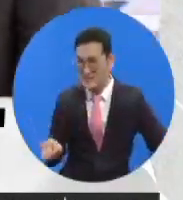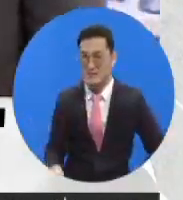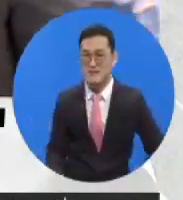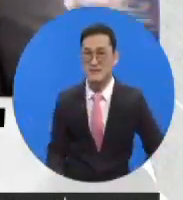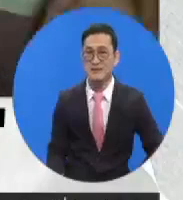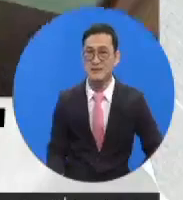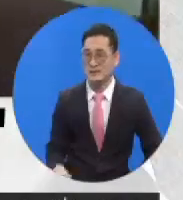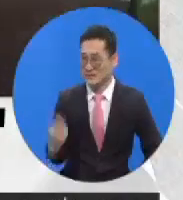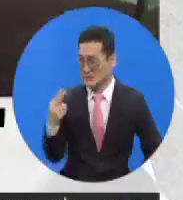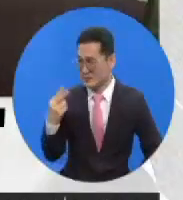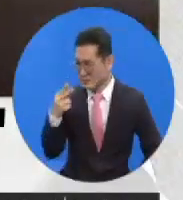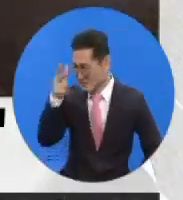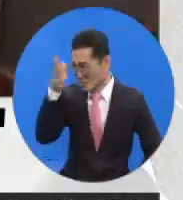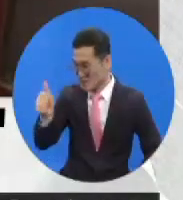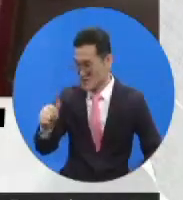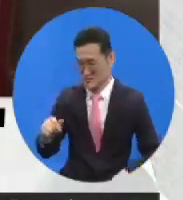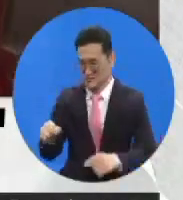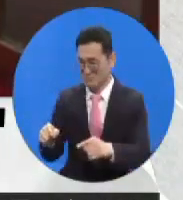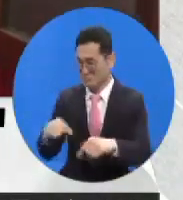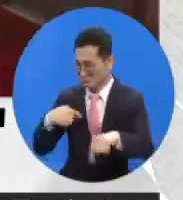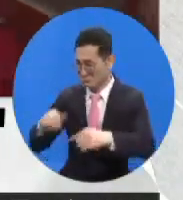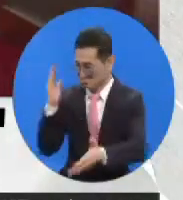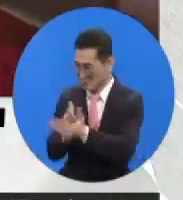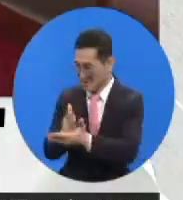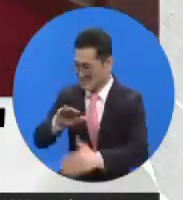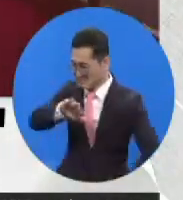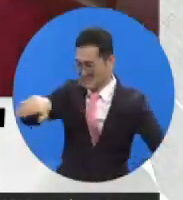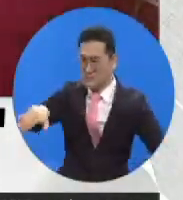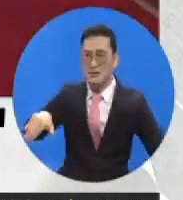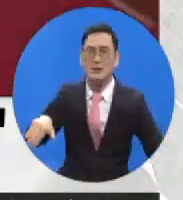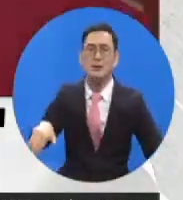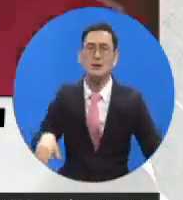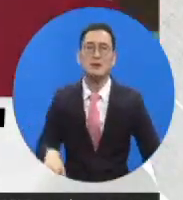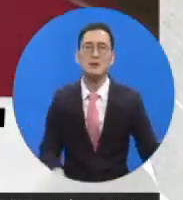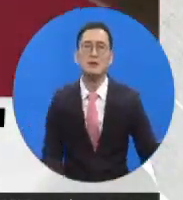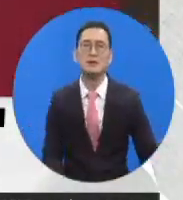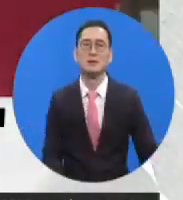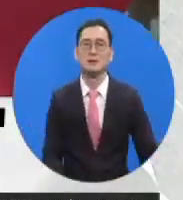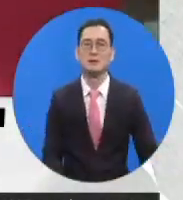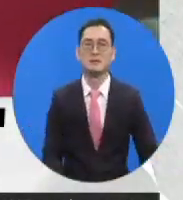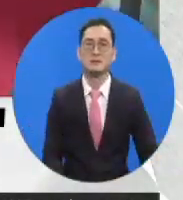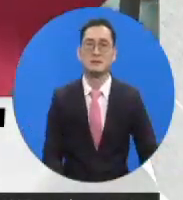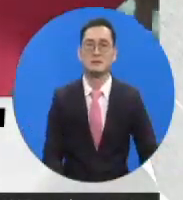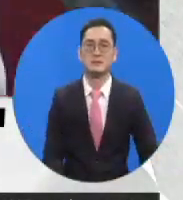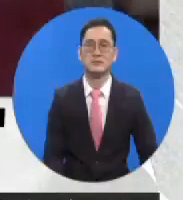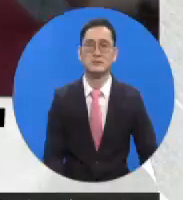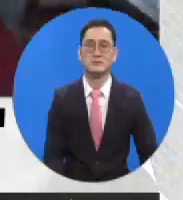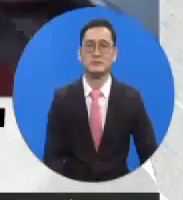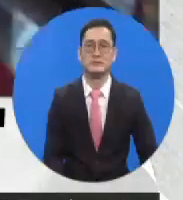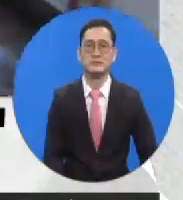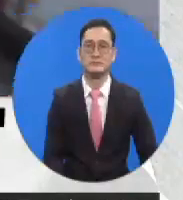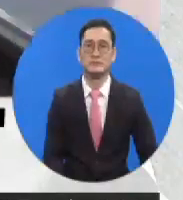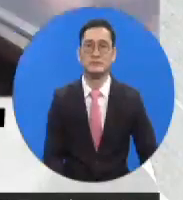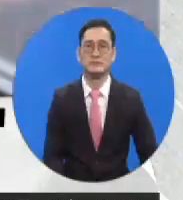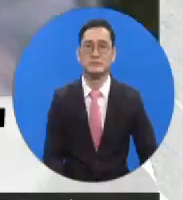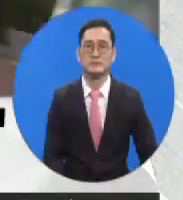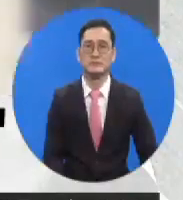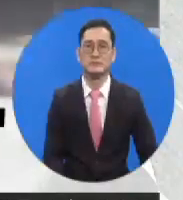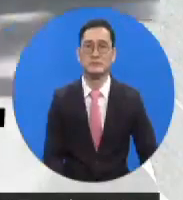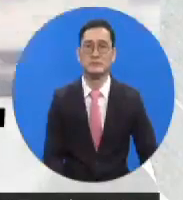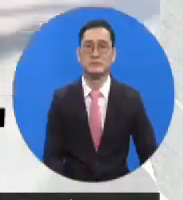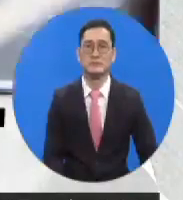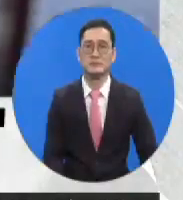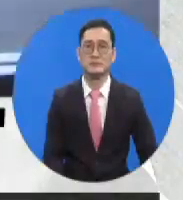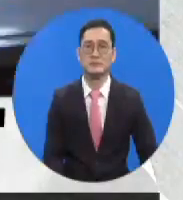법무부와 대검 감찰부에 그 부분을 다시 한번 감찰할 지시를 합니다. 이렇게 되면 결국은 두 가지 의혹에 대해서